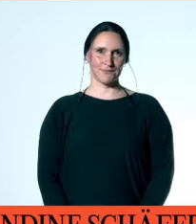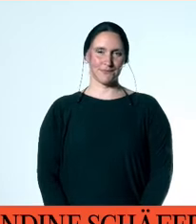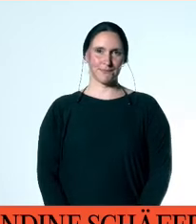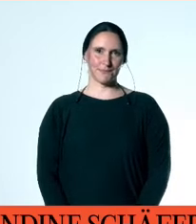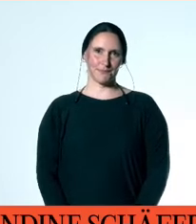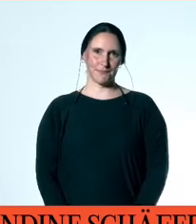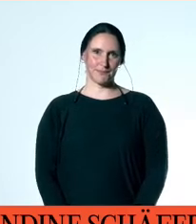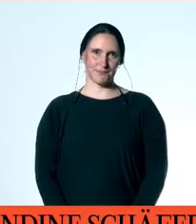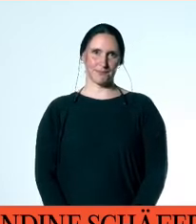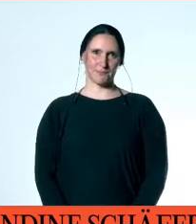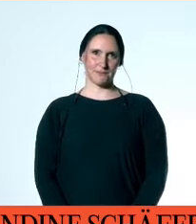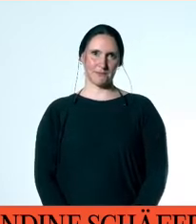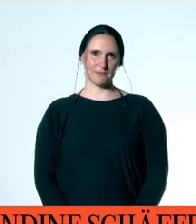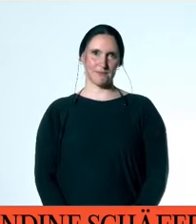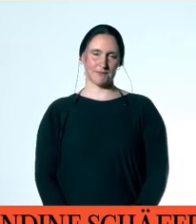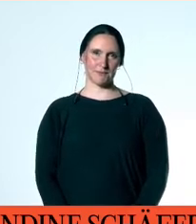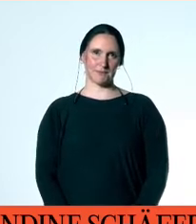die Schwierigkeiten.